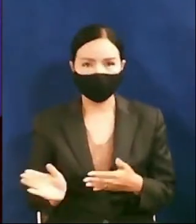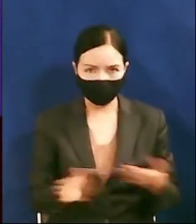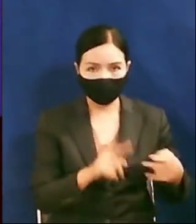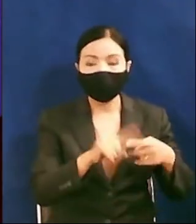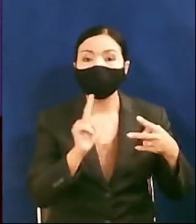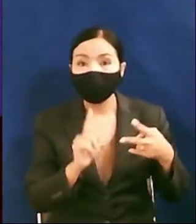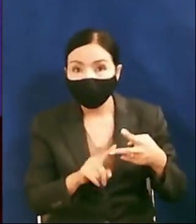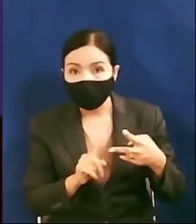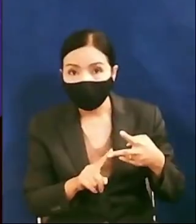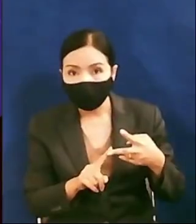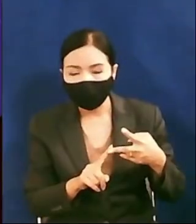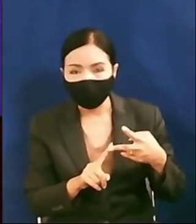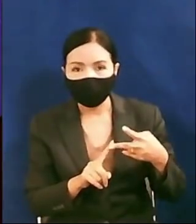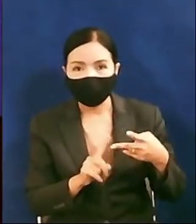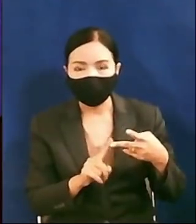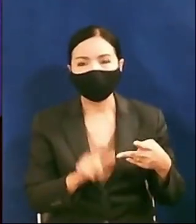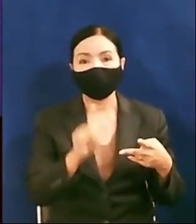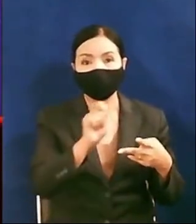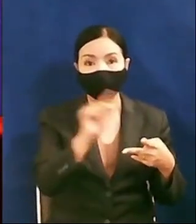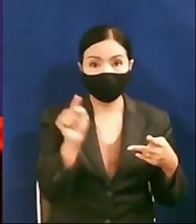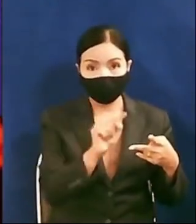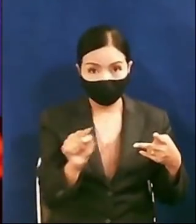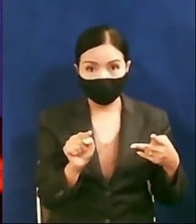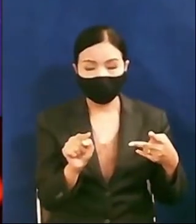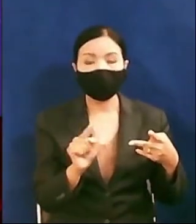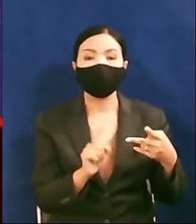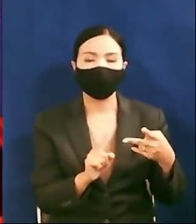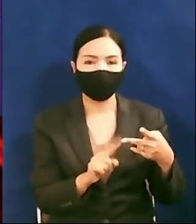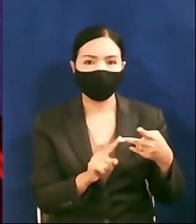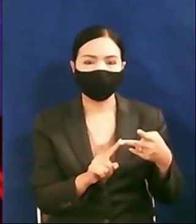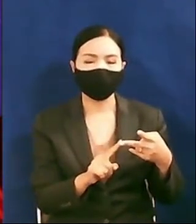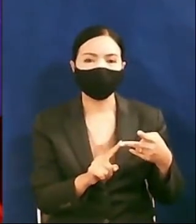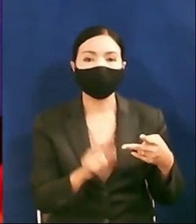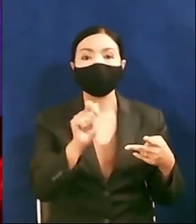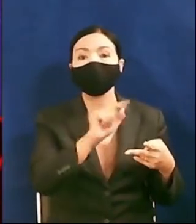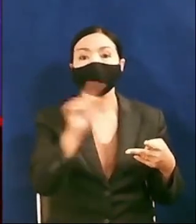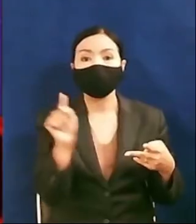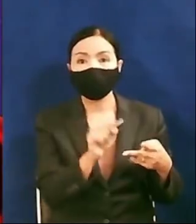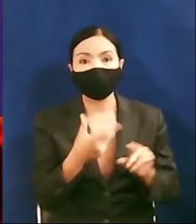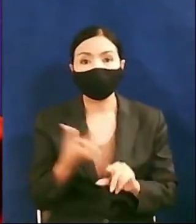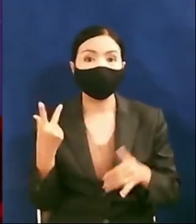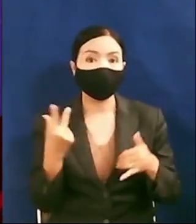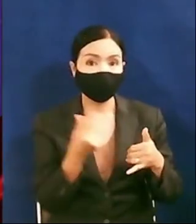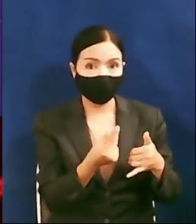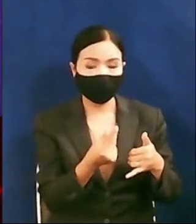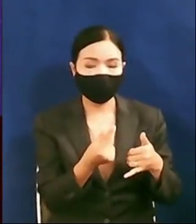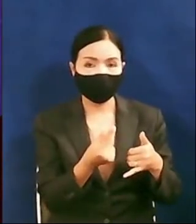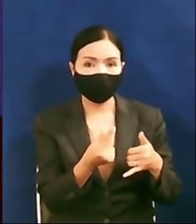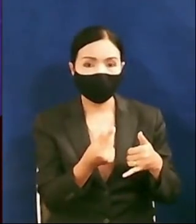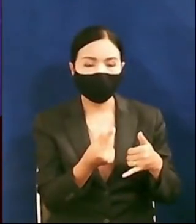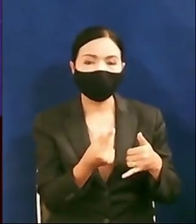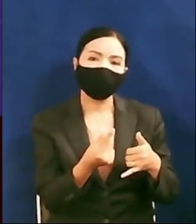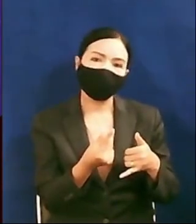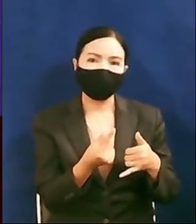ฉีดวัคซีนแอสตราเซเนกานะครับซึ่งการฉีดวัคซีนแอสตราเซเนกาเนี่ยก็จะเป็นการฉีด